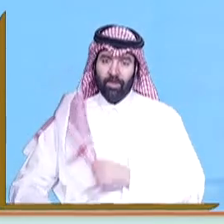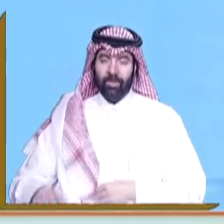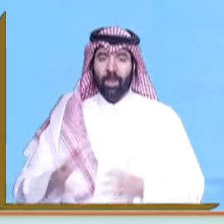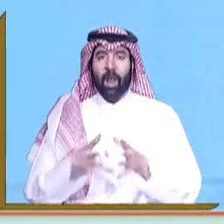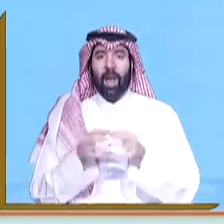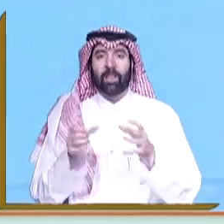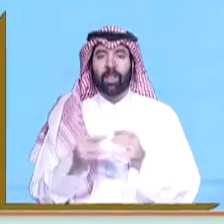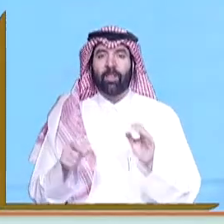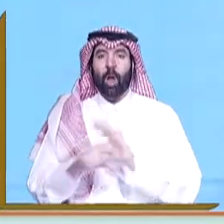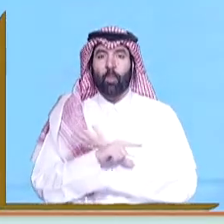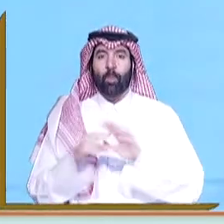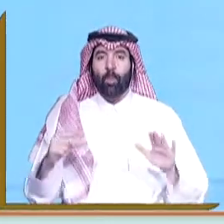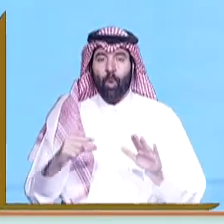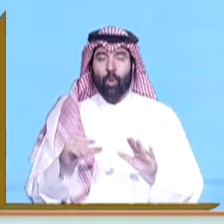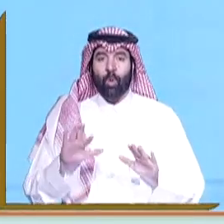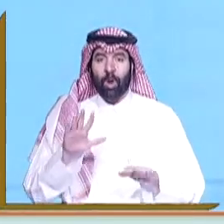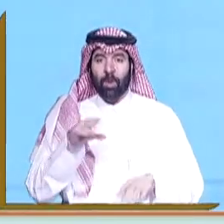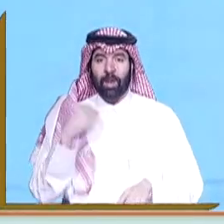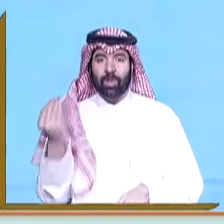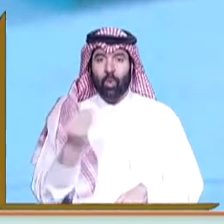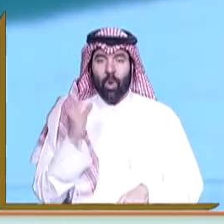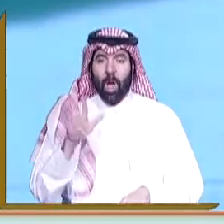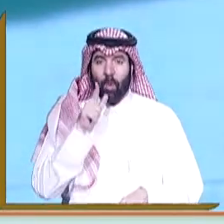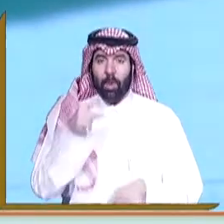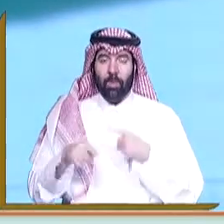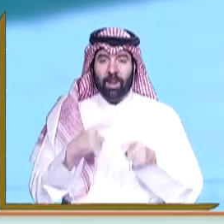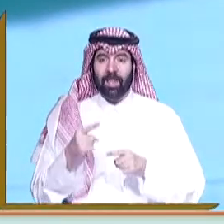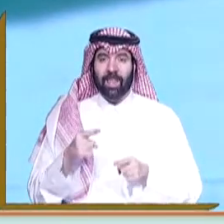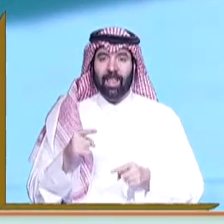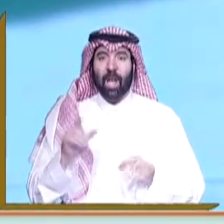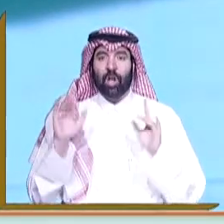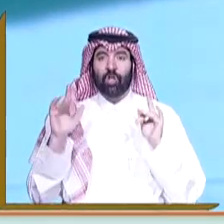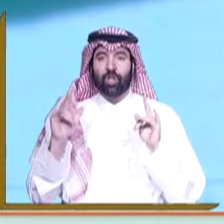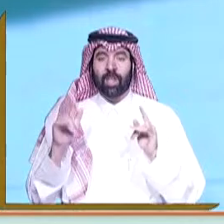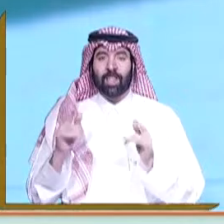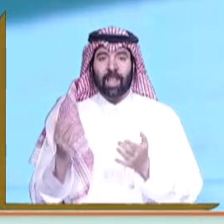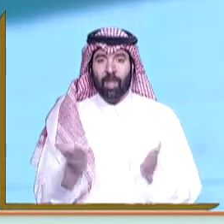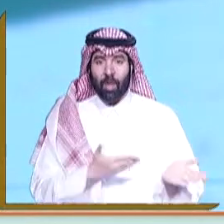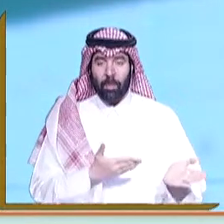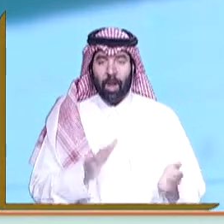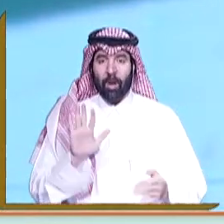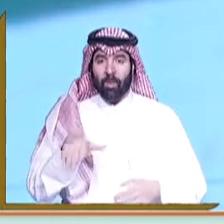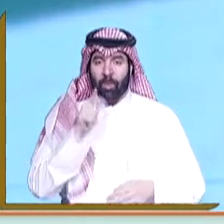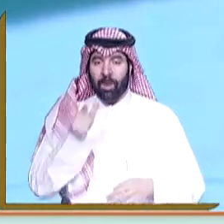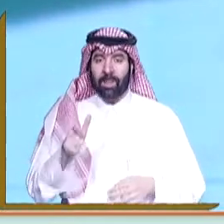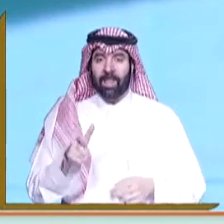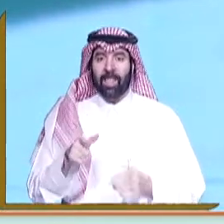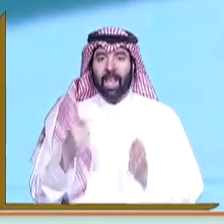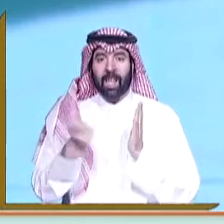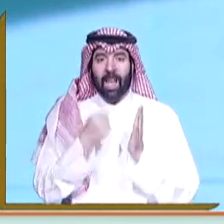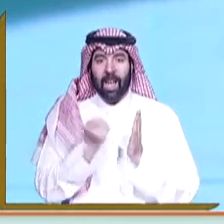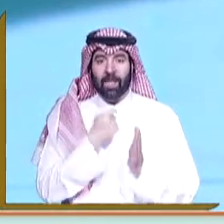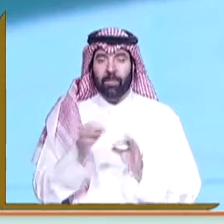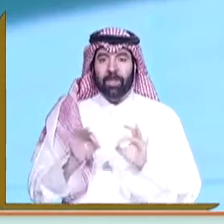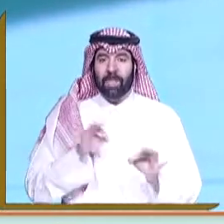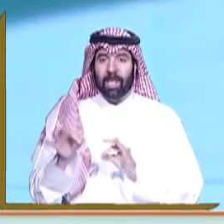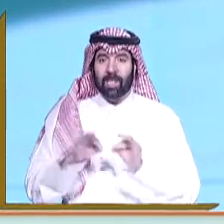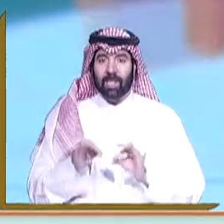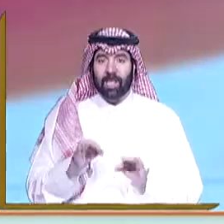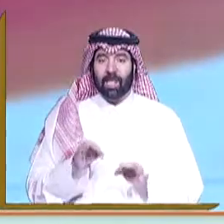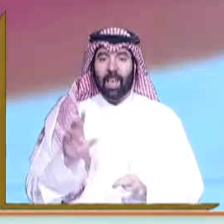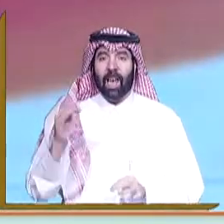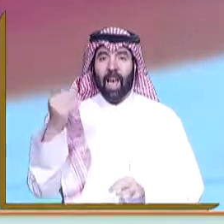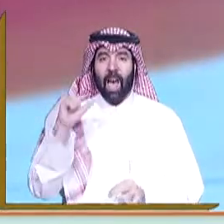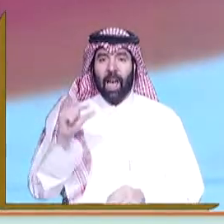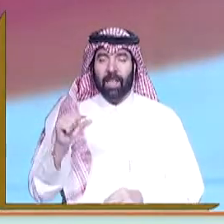وللحديث أكثر مشاهدينا الكرام ينضم إلينا من جدة الكاتب السياسي الدكتور خالد باطرفي. دكتور خالد، بداية أهلا بك في